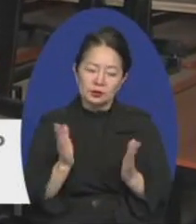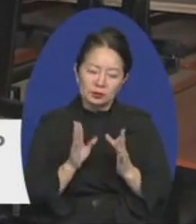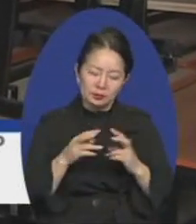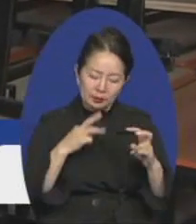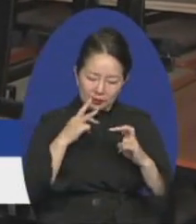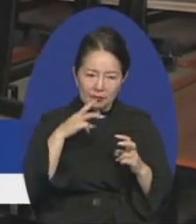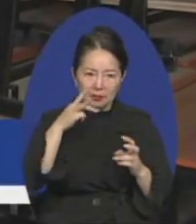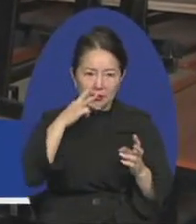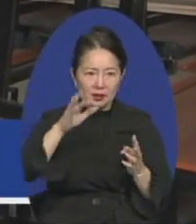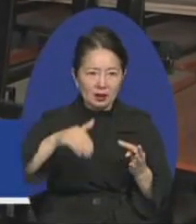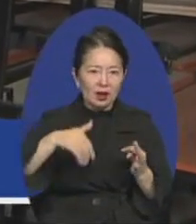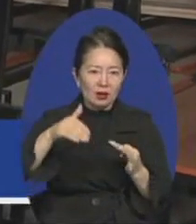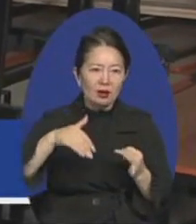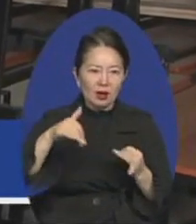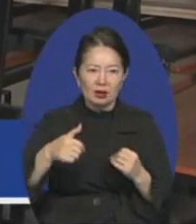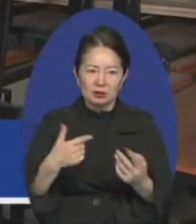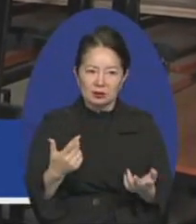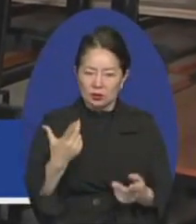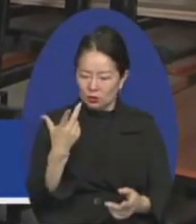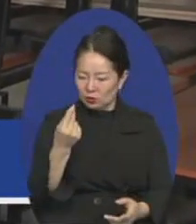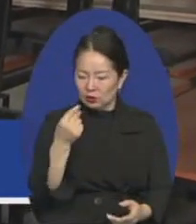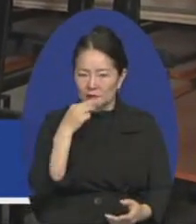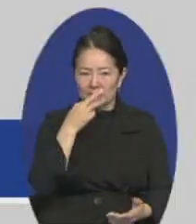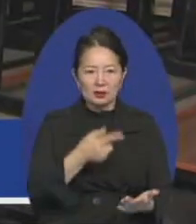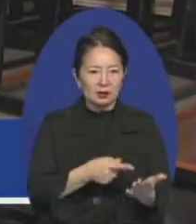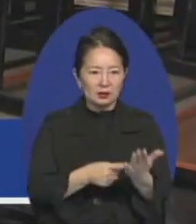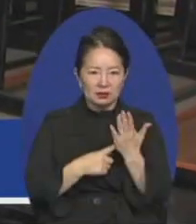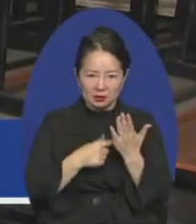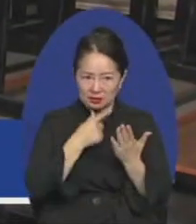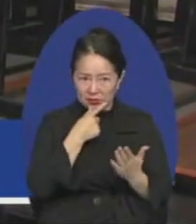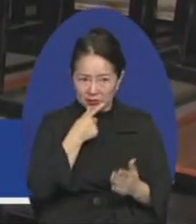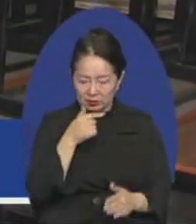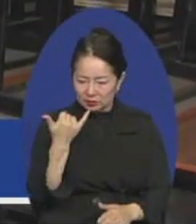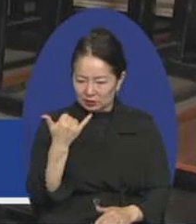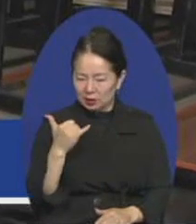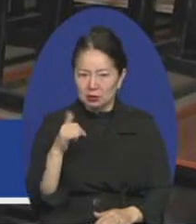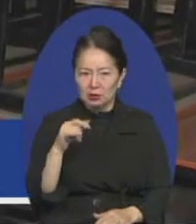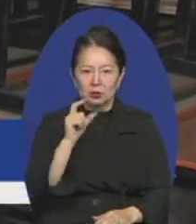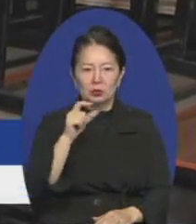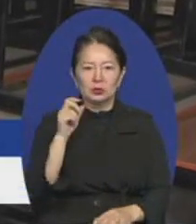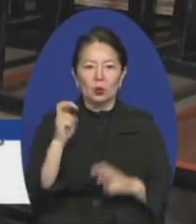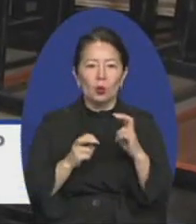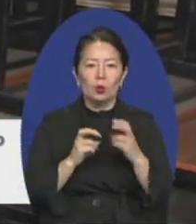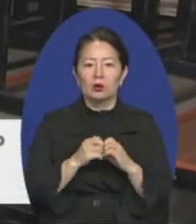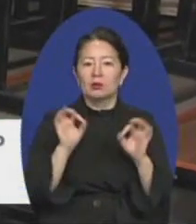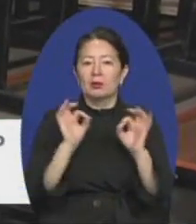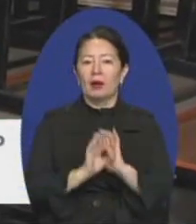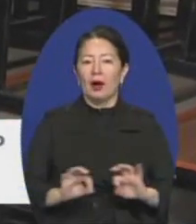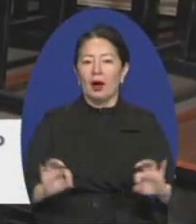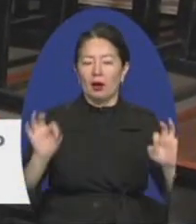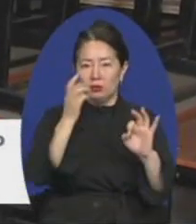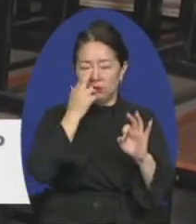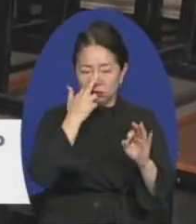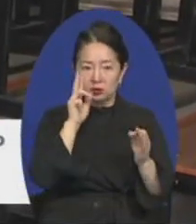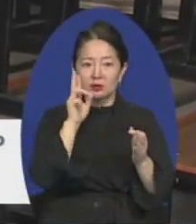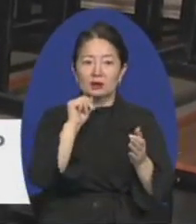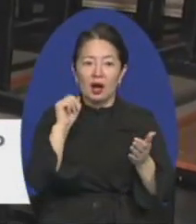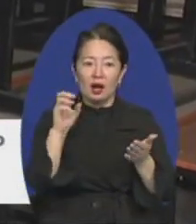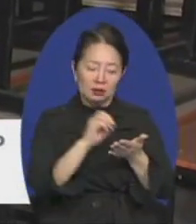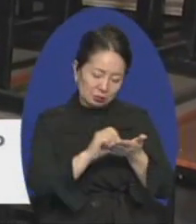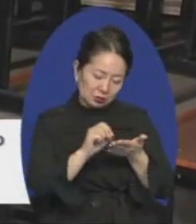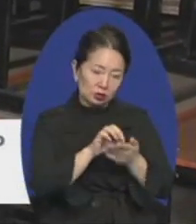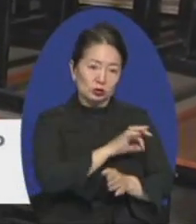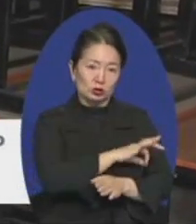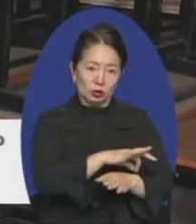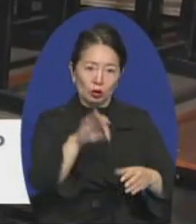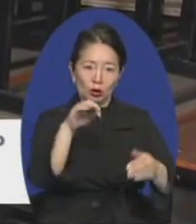нар мэдээлэл хамгийн гол нь цуглуулж авчиг. Бодит мэдээлэл авч чадахгүй байгаа байхгүй. Зарим нэг орон үйлдвэрлэл эрхлэгээгүй одоо цаасан дээр